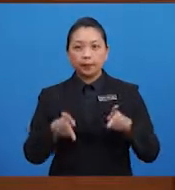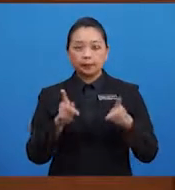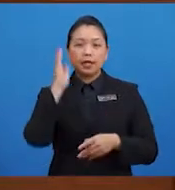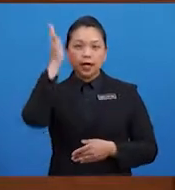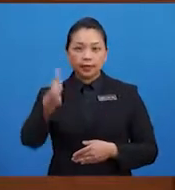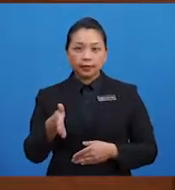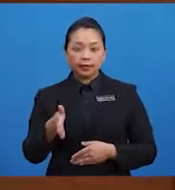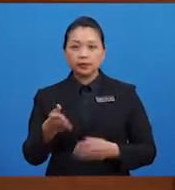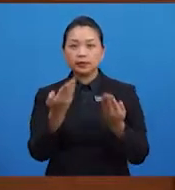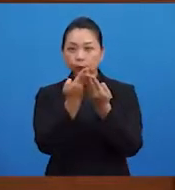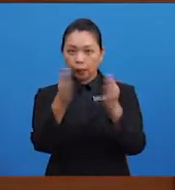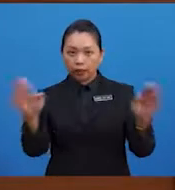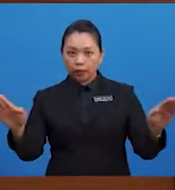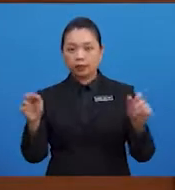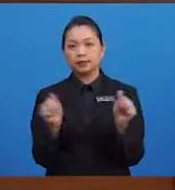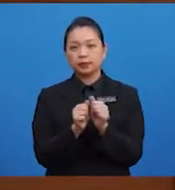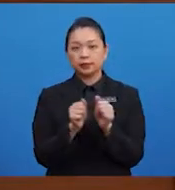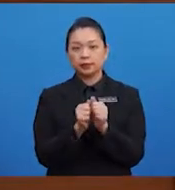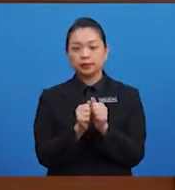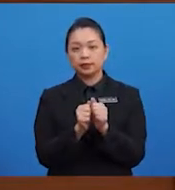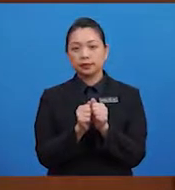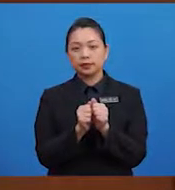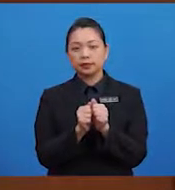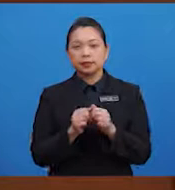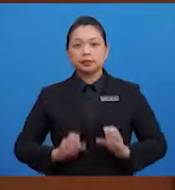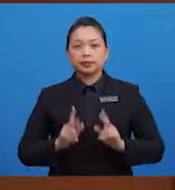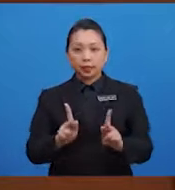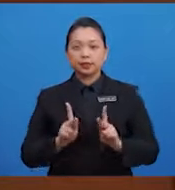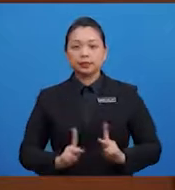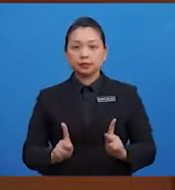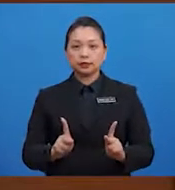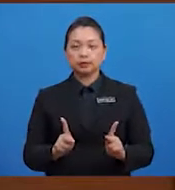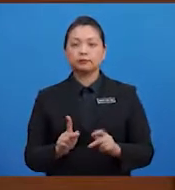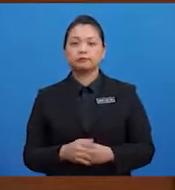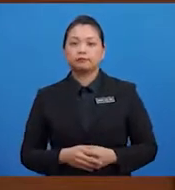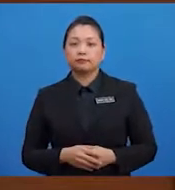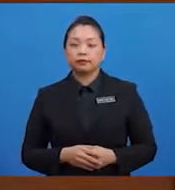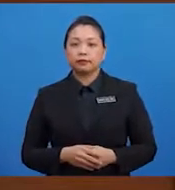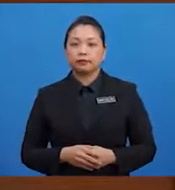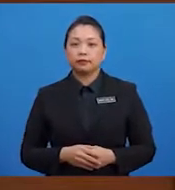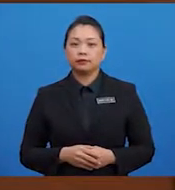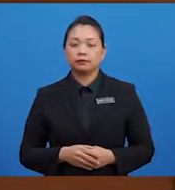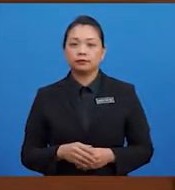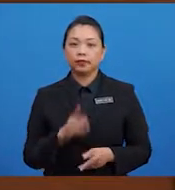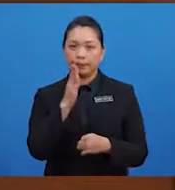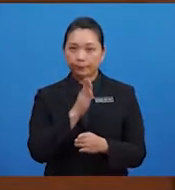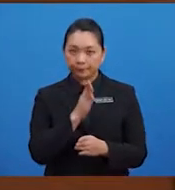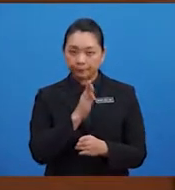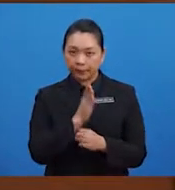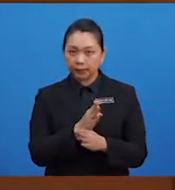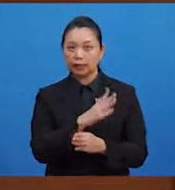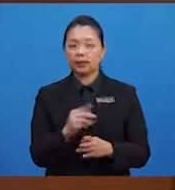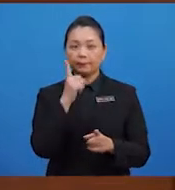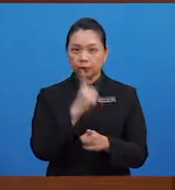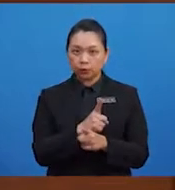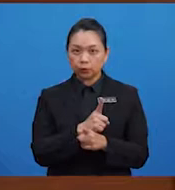akan didedahkan tentang kaedah pemindahan telur tetasan yang bernas dan menepati piawai untuk